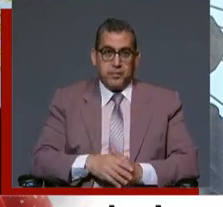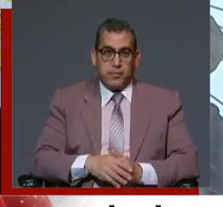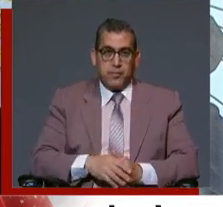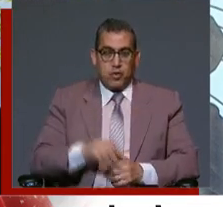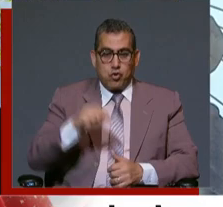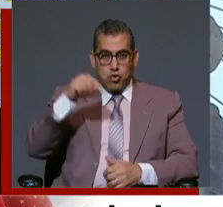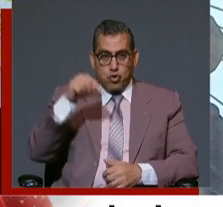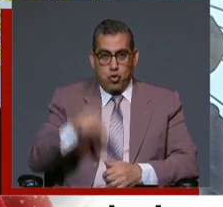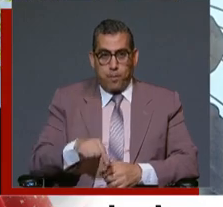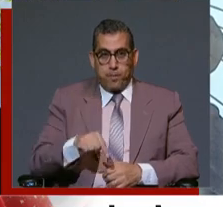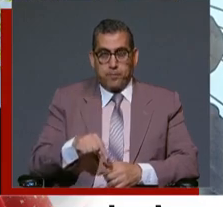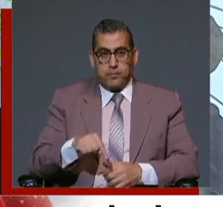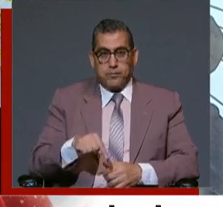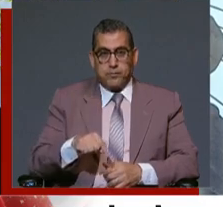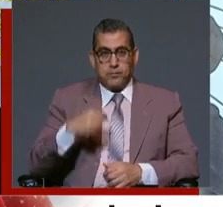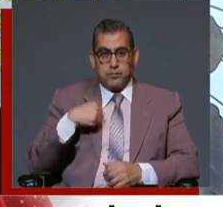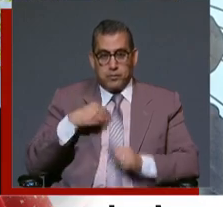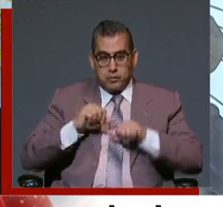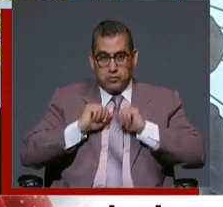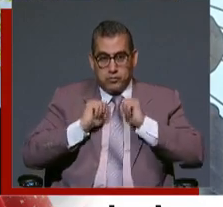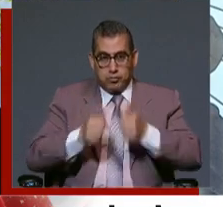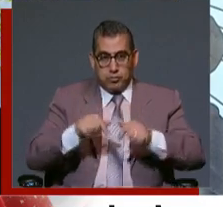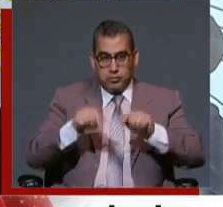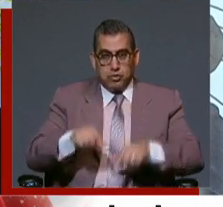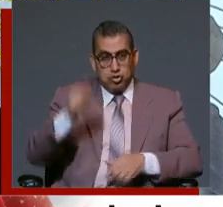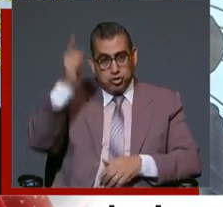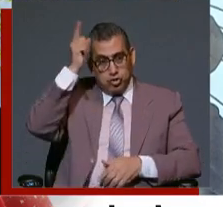واليوم نحن في شرم الشيخ من جديد